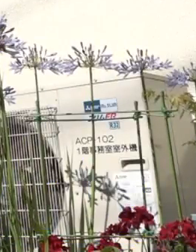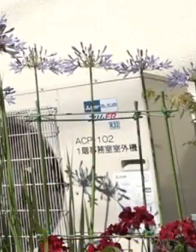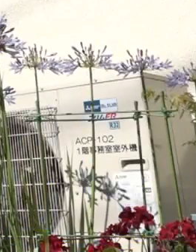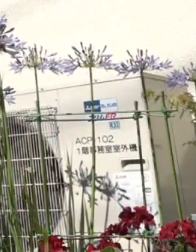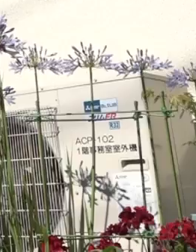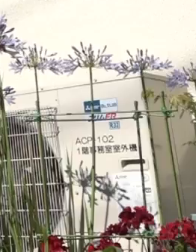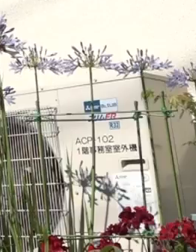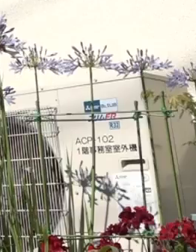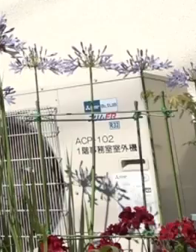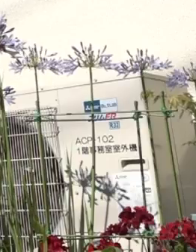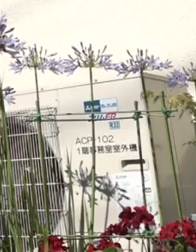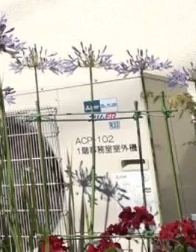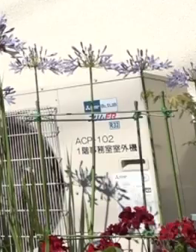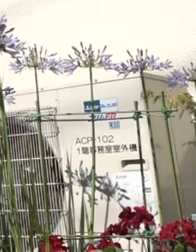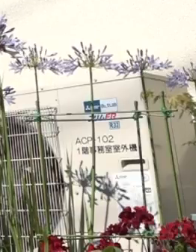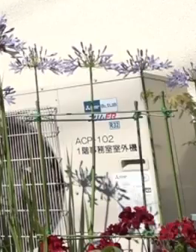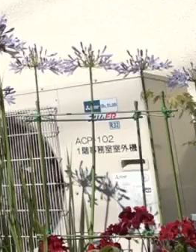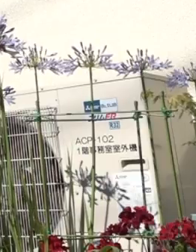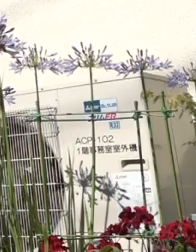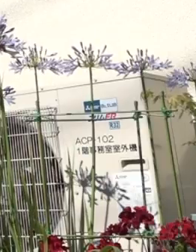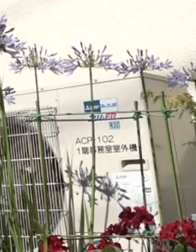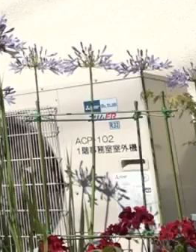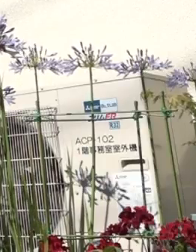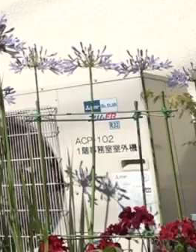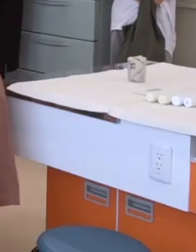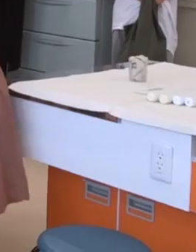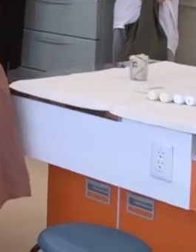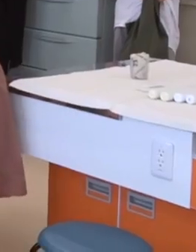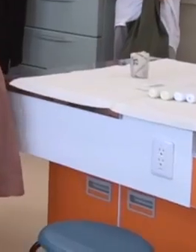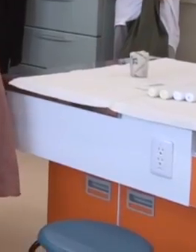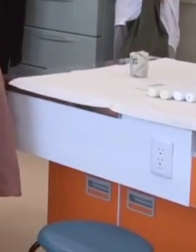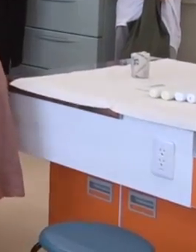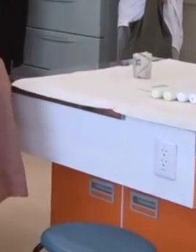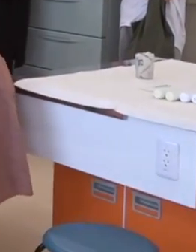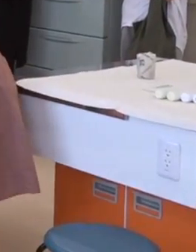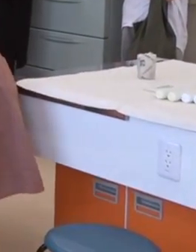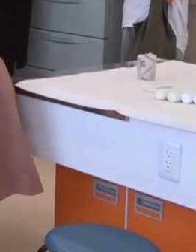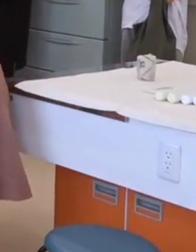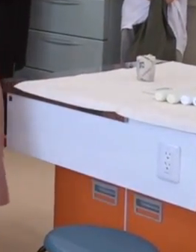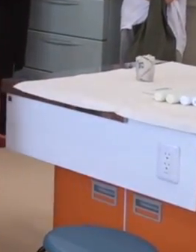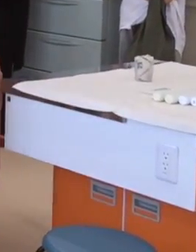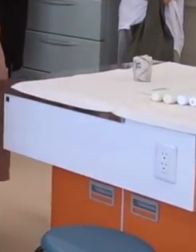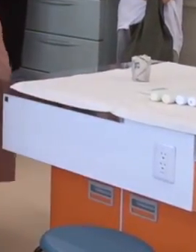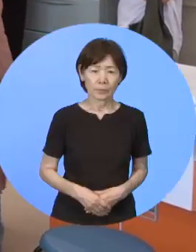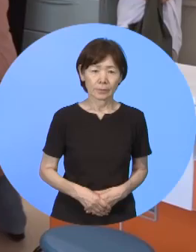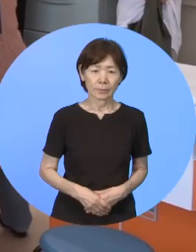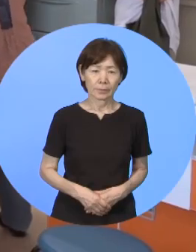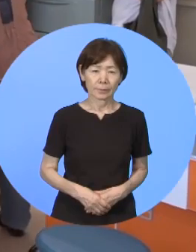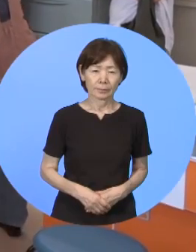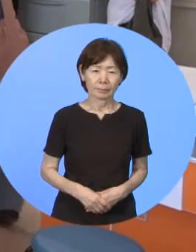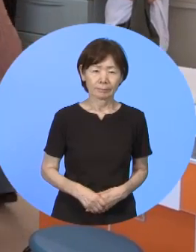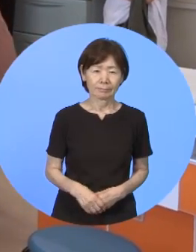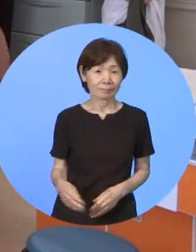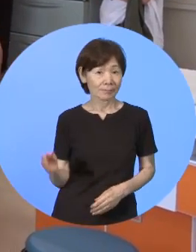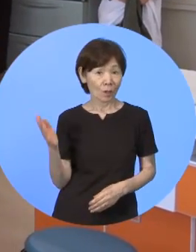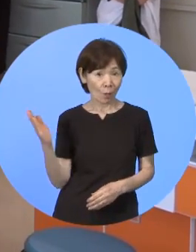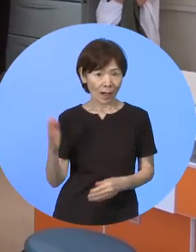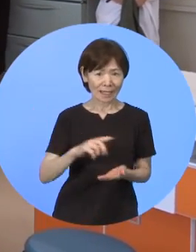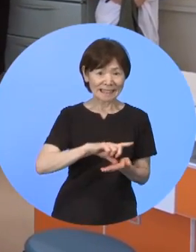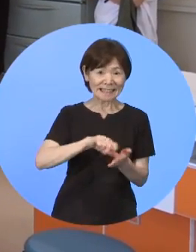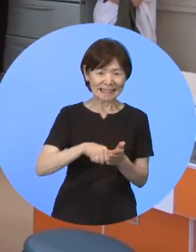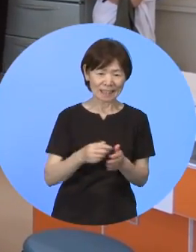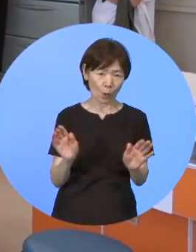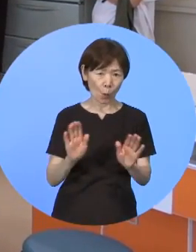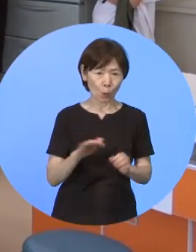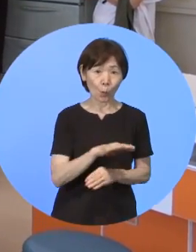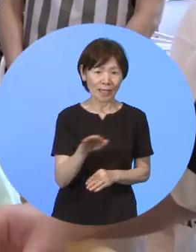6月16日片山地区公民館で父の日のプレゼント作りが行われました。これは片山